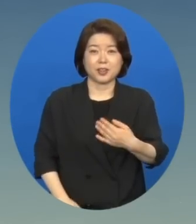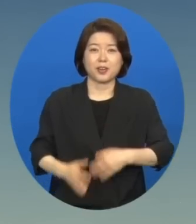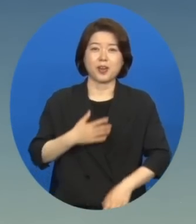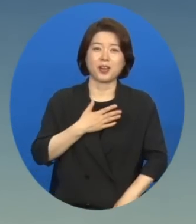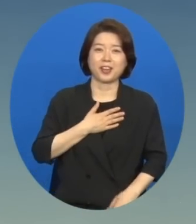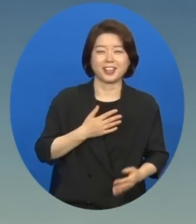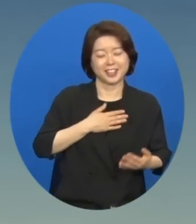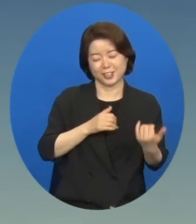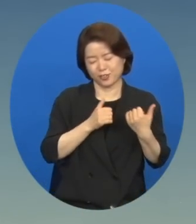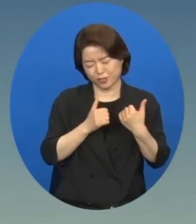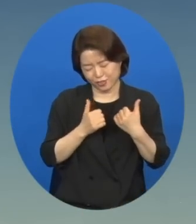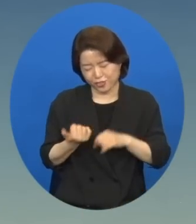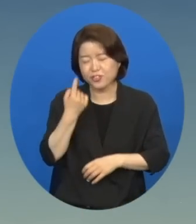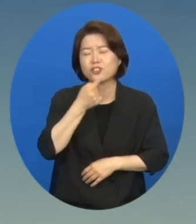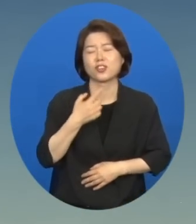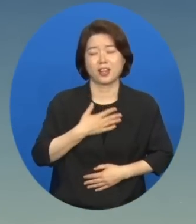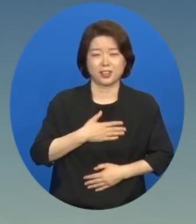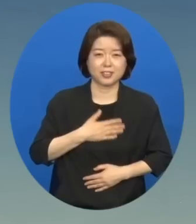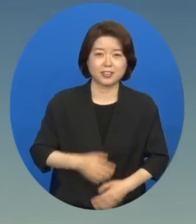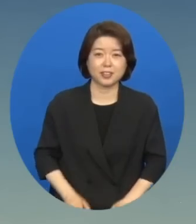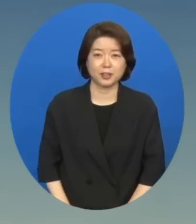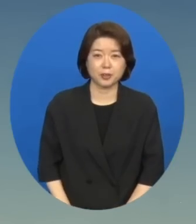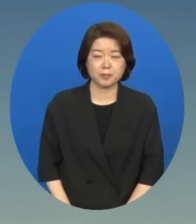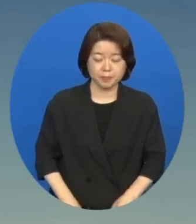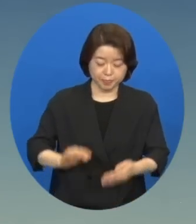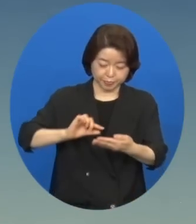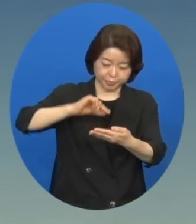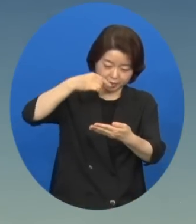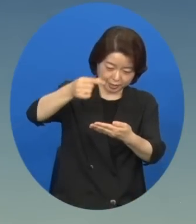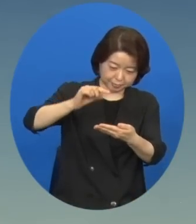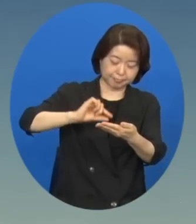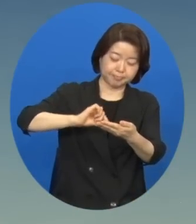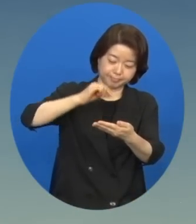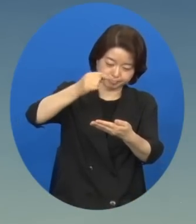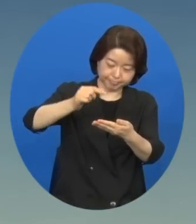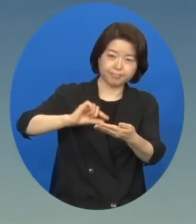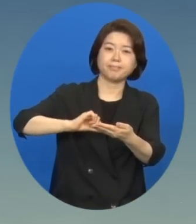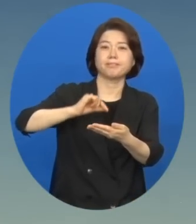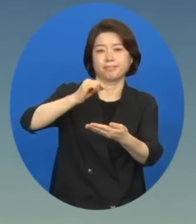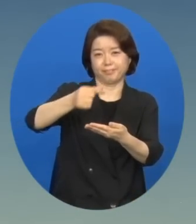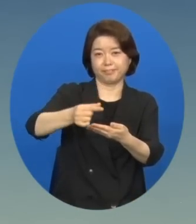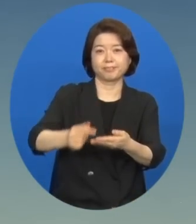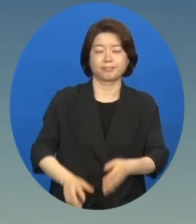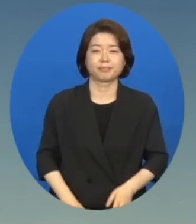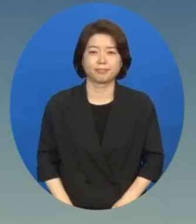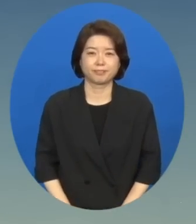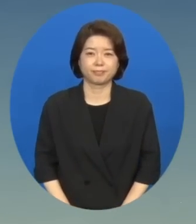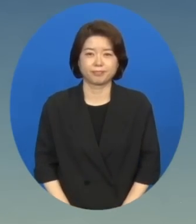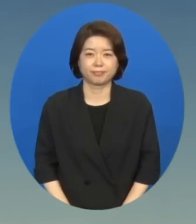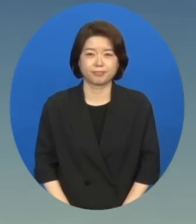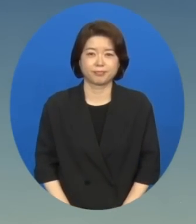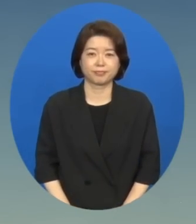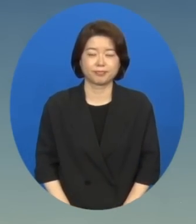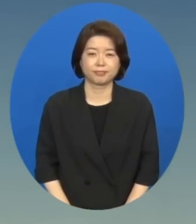정말 죽을 것 같더라. 네, 달력을 하나하나 다 보더니, 그리고 저에게